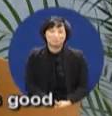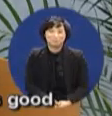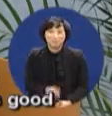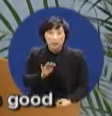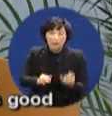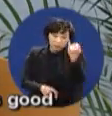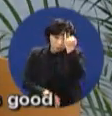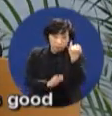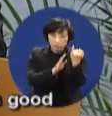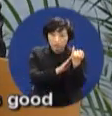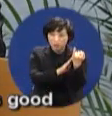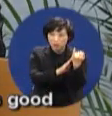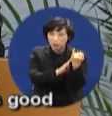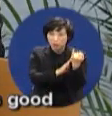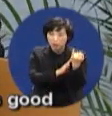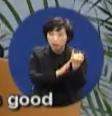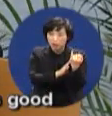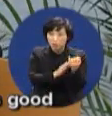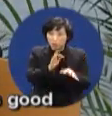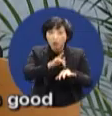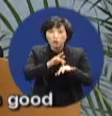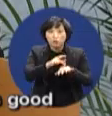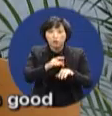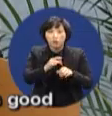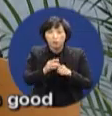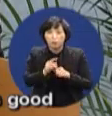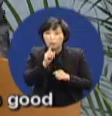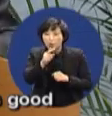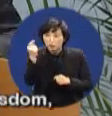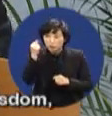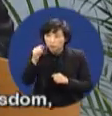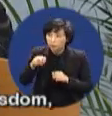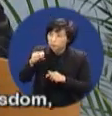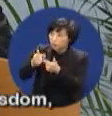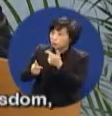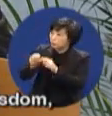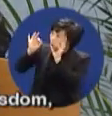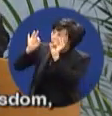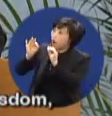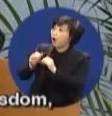6절의 여자가 이 마귀 말을 듣고 그 나무를 본 적, 야